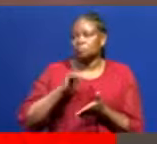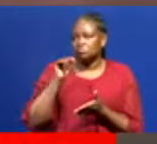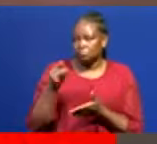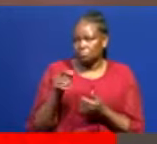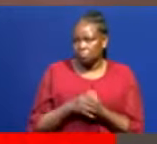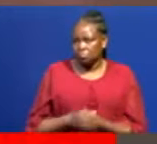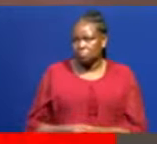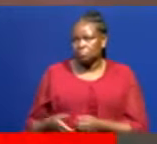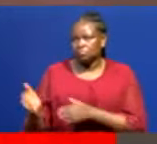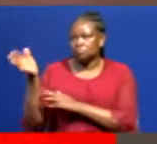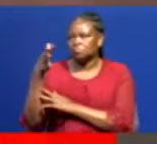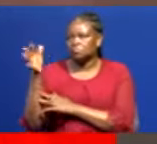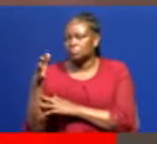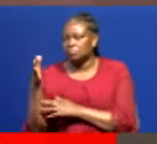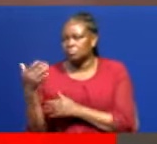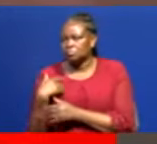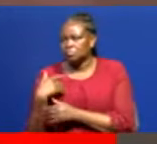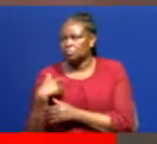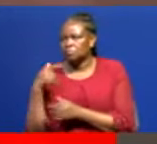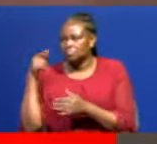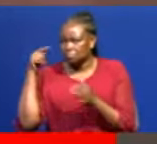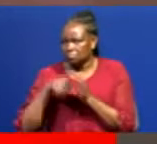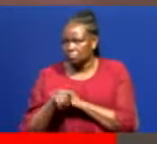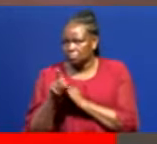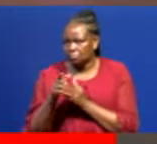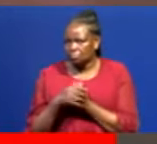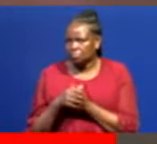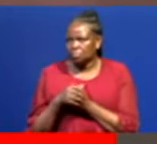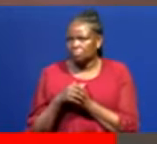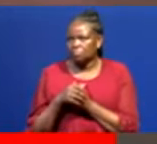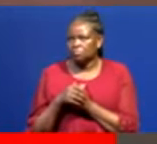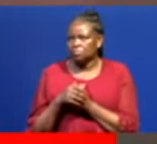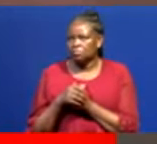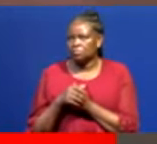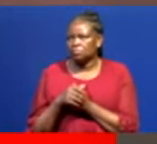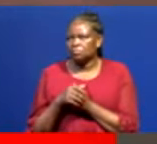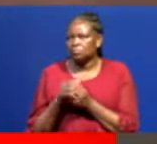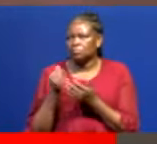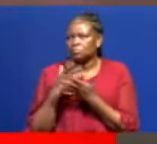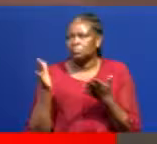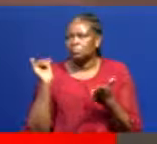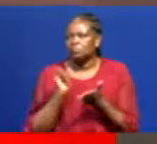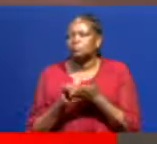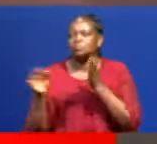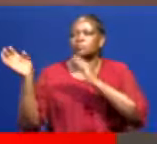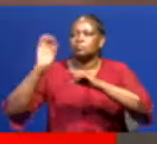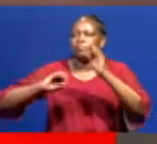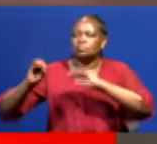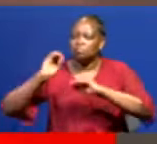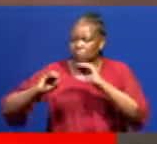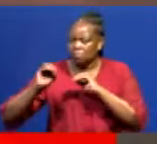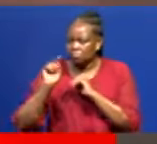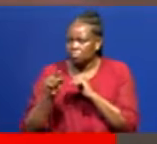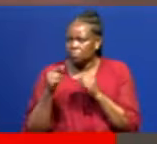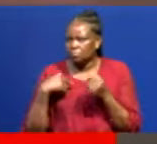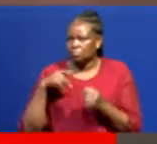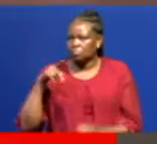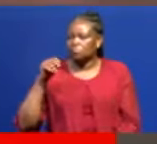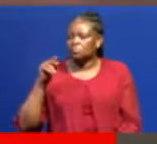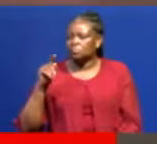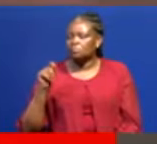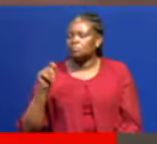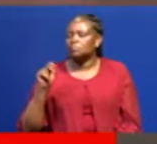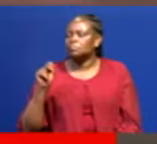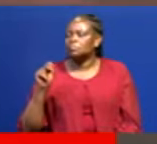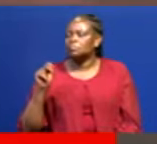ya samaki kuna pale ndani vitu tunaviita nucleotide, ambazo zinachangia, zinatoa hiyo protein. Mahindi hayawezi toa